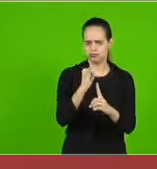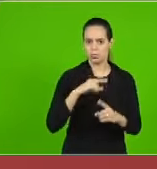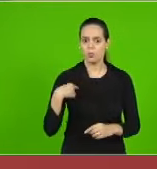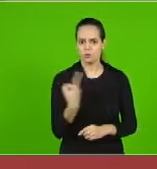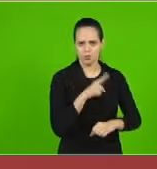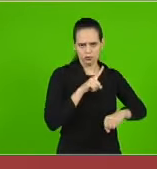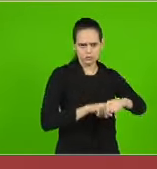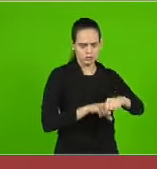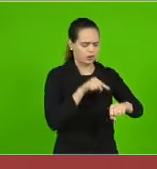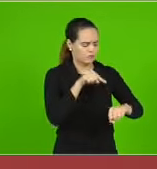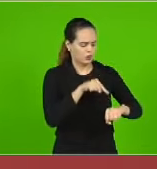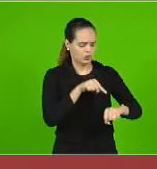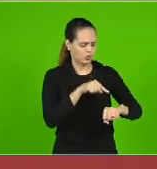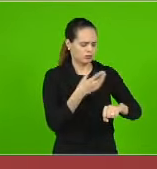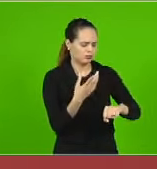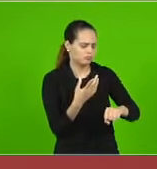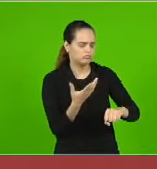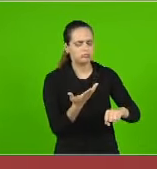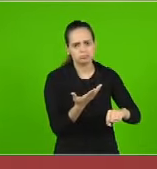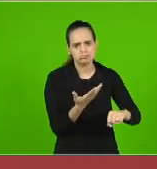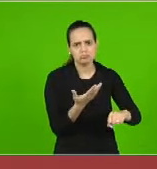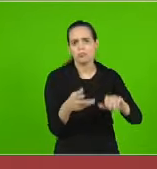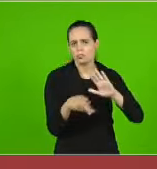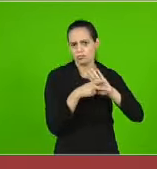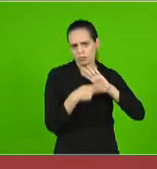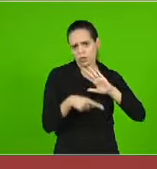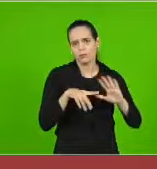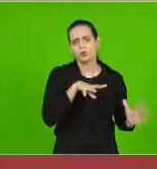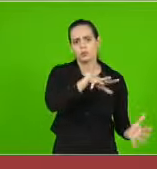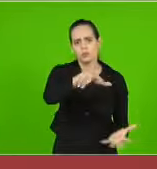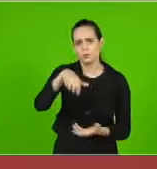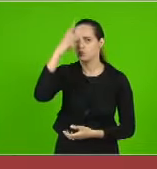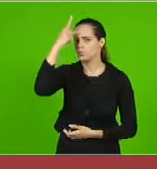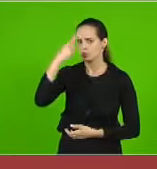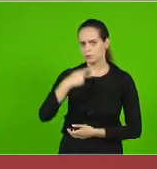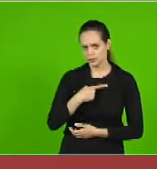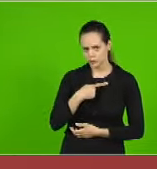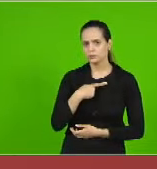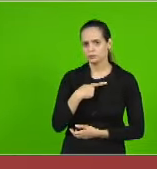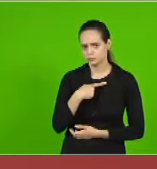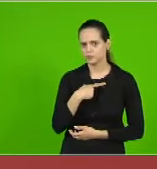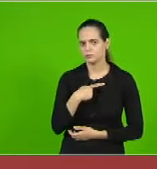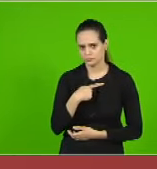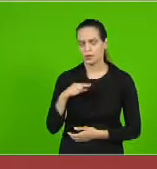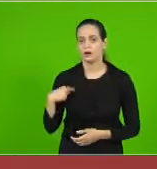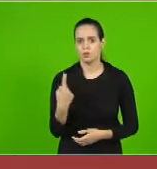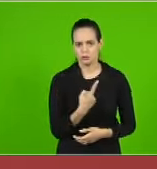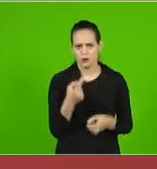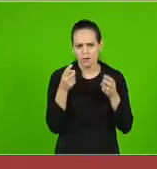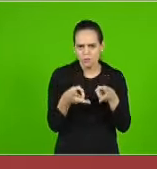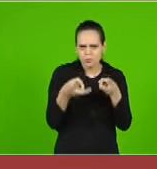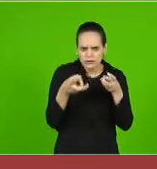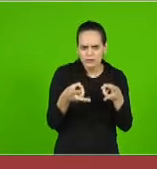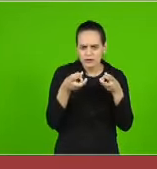знамениями пророческими, а наше время отмечается часами. Итак, возвращаясь здесь, мы видим, что